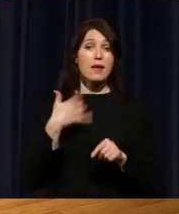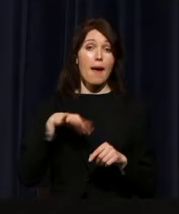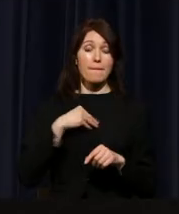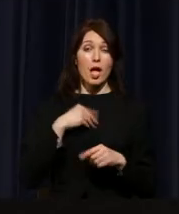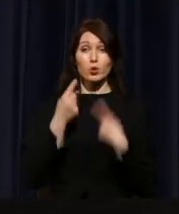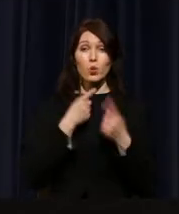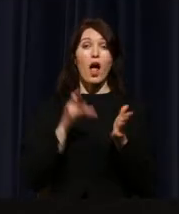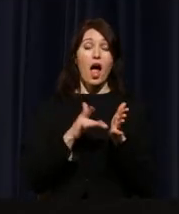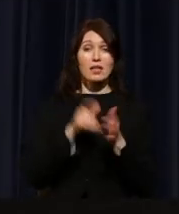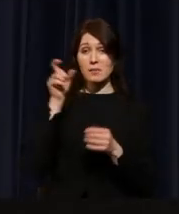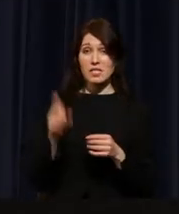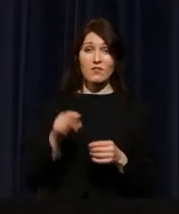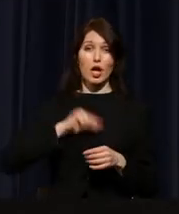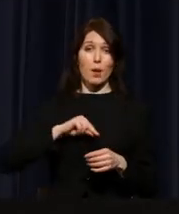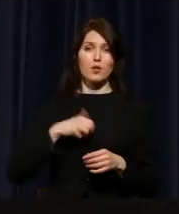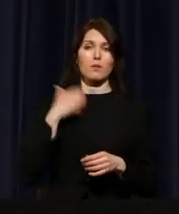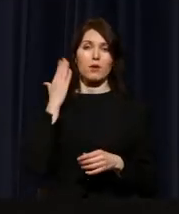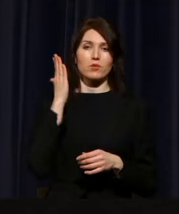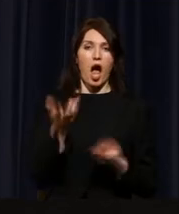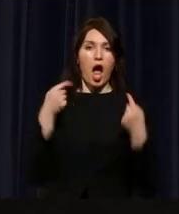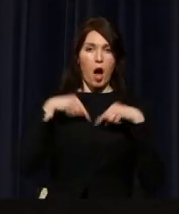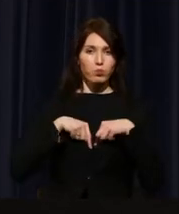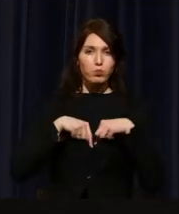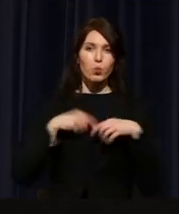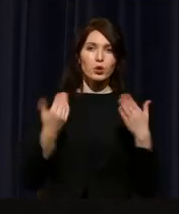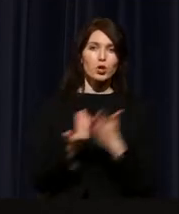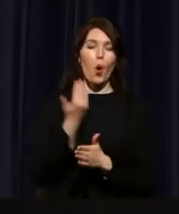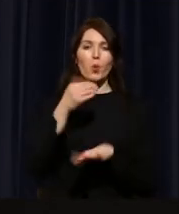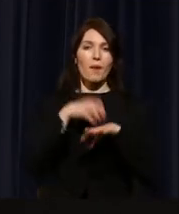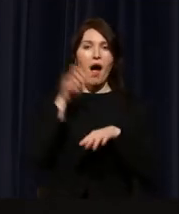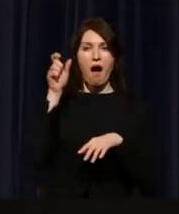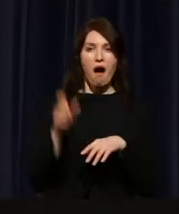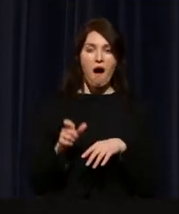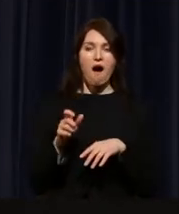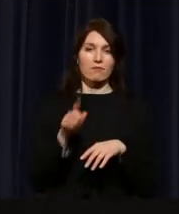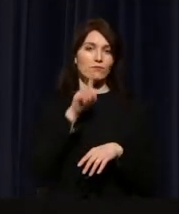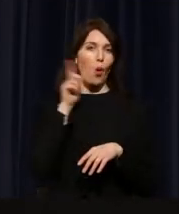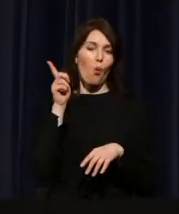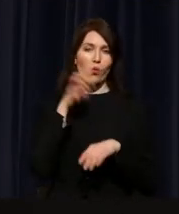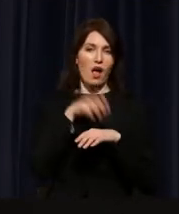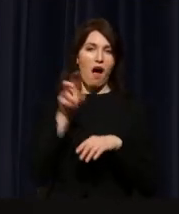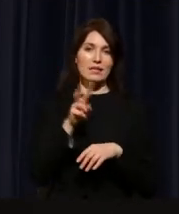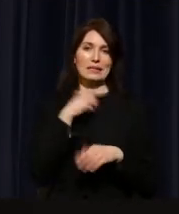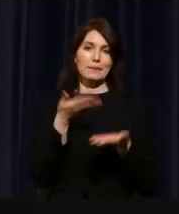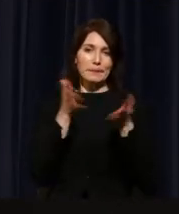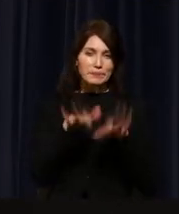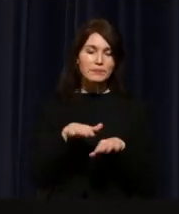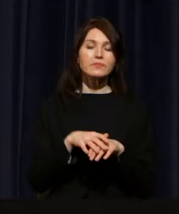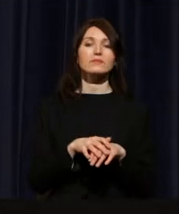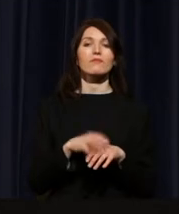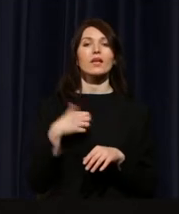runājam, kādām īpašībām vajadzētu piemist jaunam ārstam, kurš vēlās kļūt, tad noteikti tā